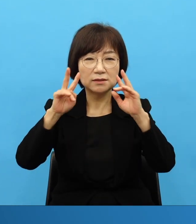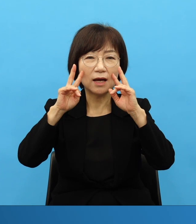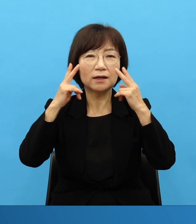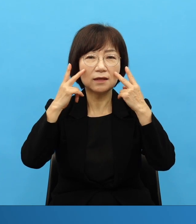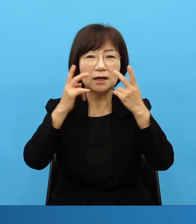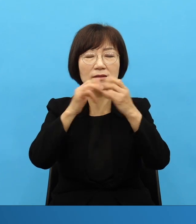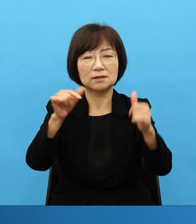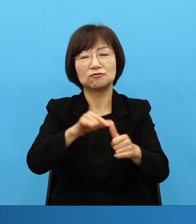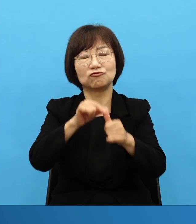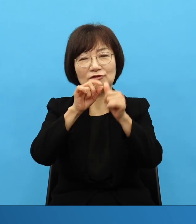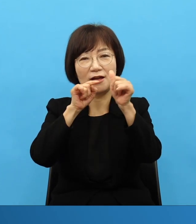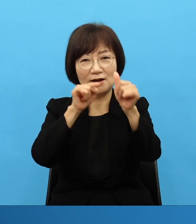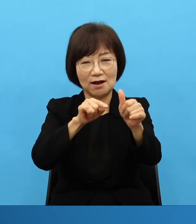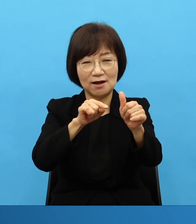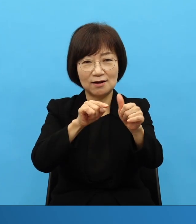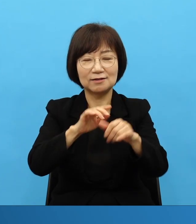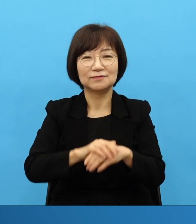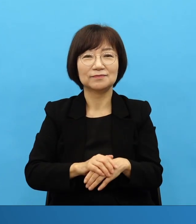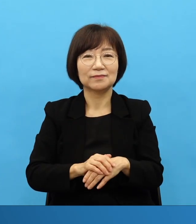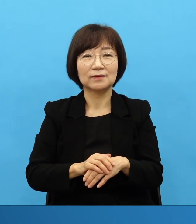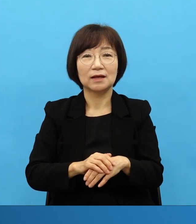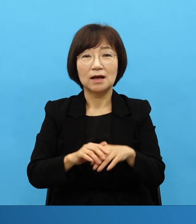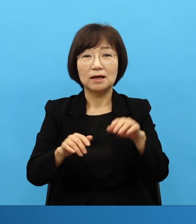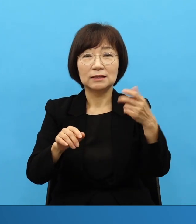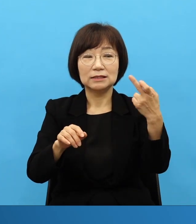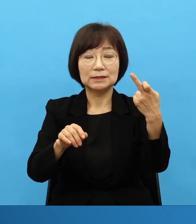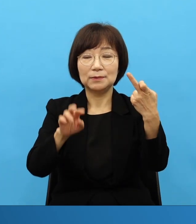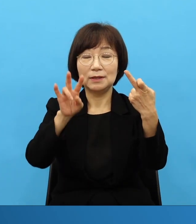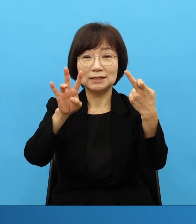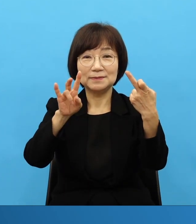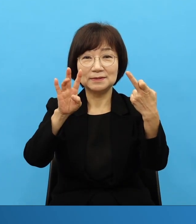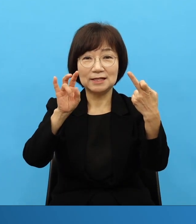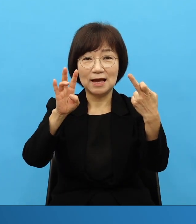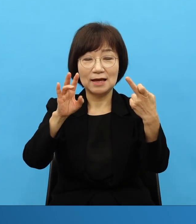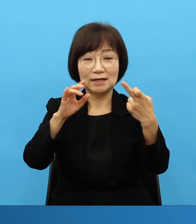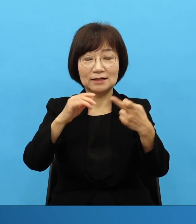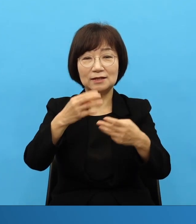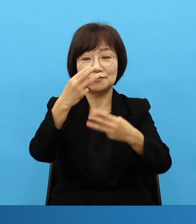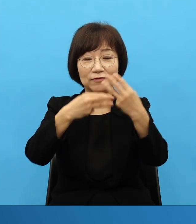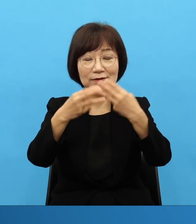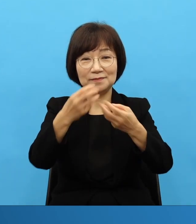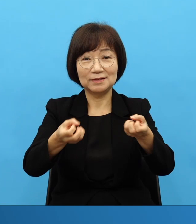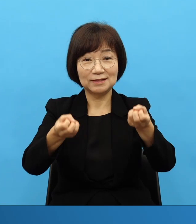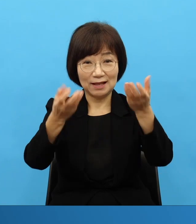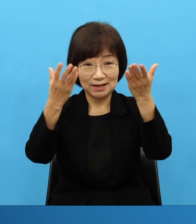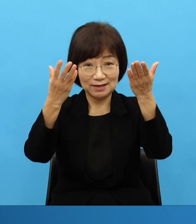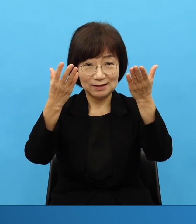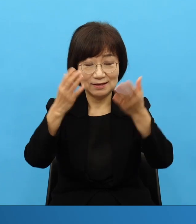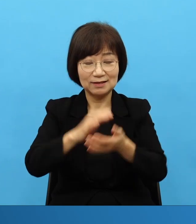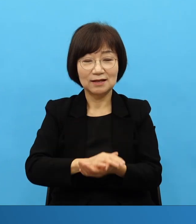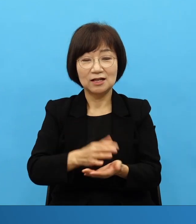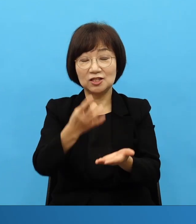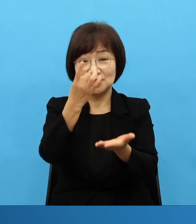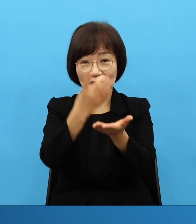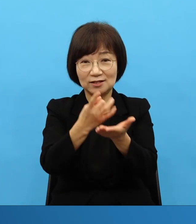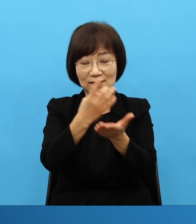20일 열립니다. 24일 토요 핵심 예배는 렘넌트 데이로 천안 원네스 교회에서